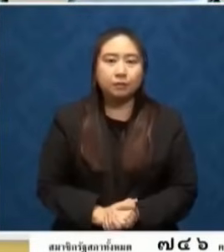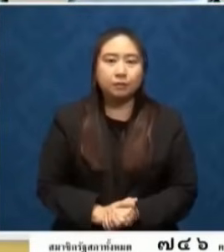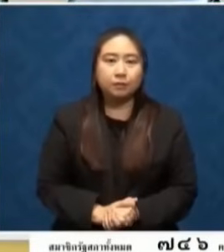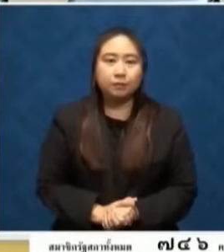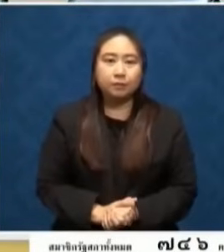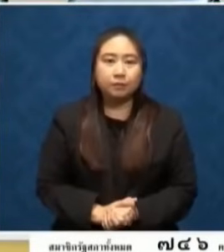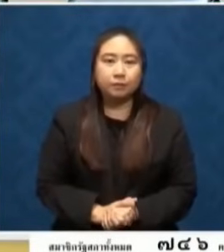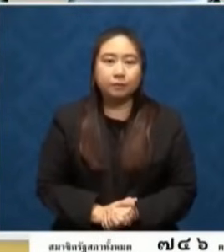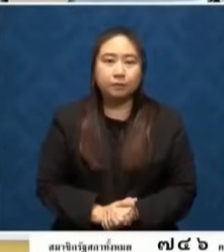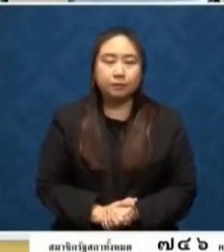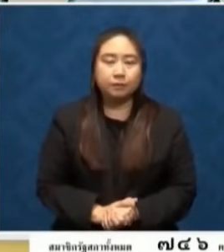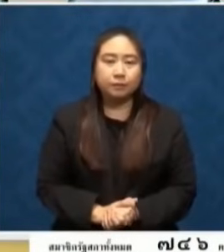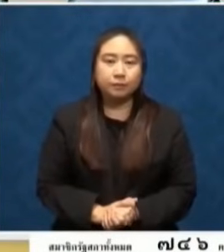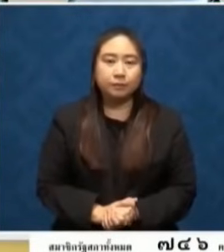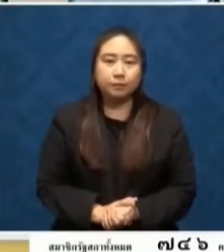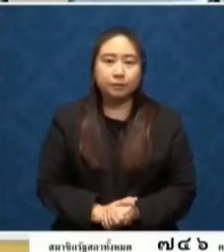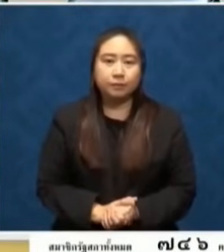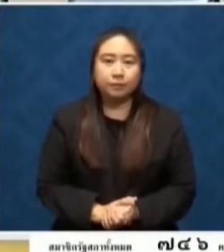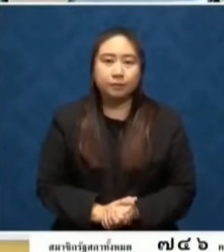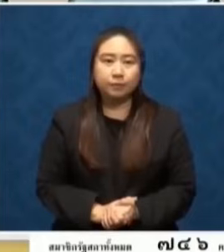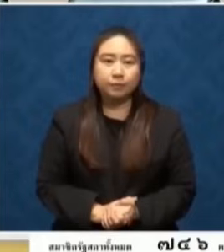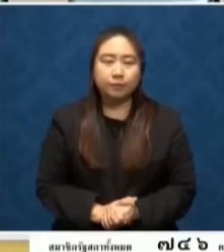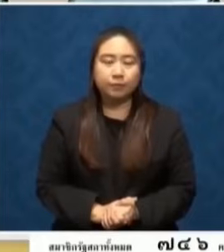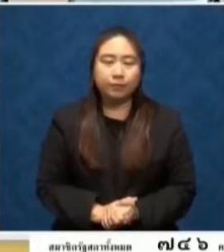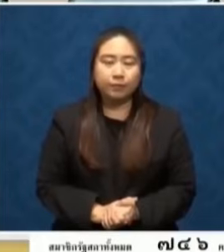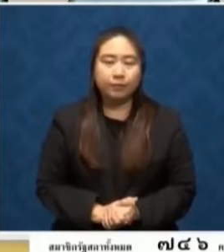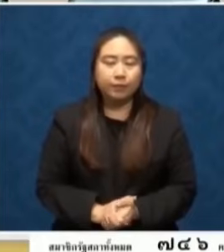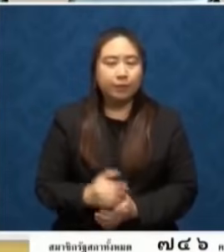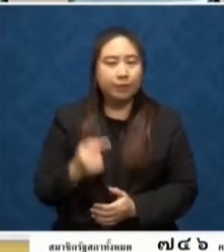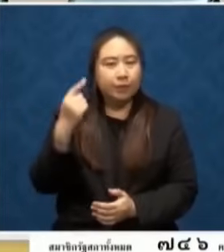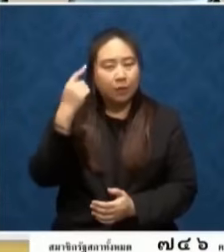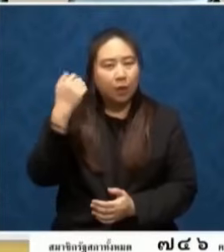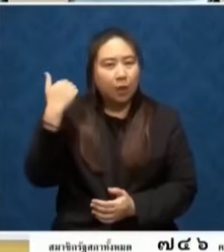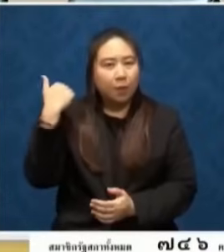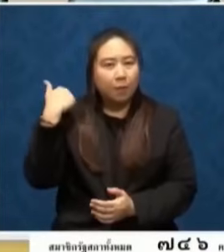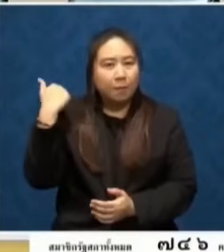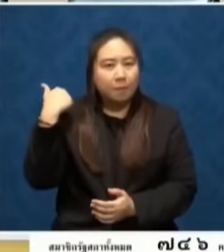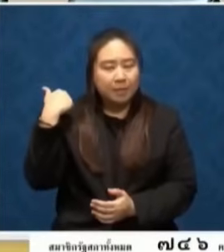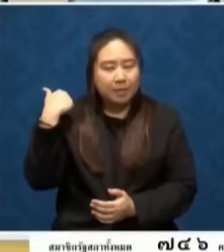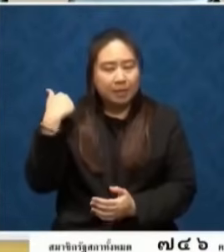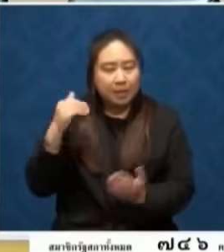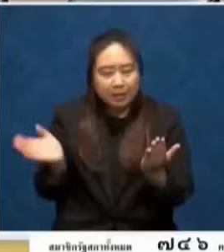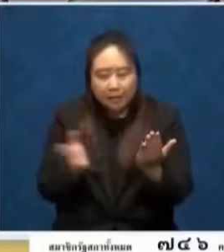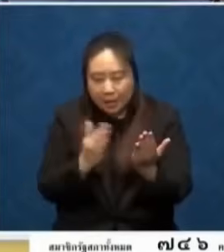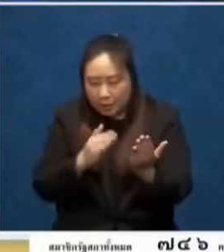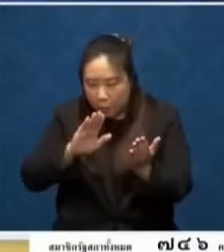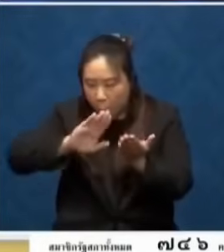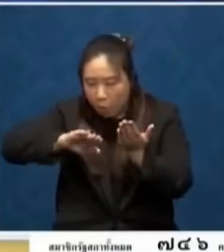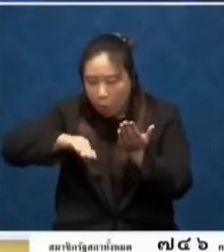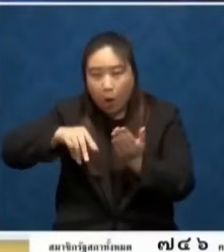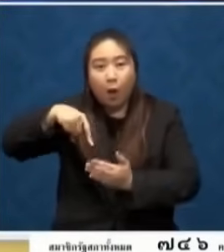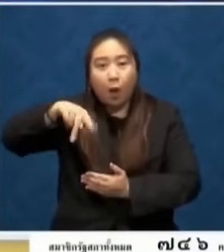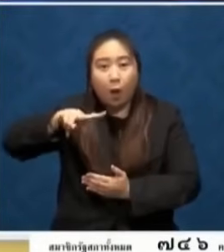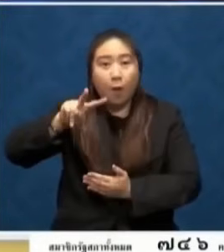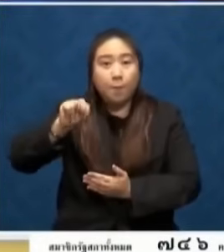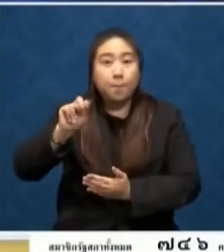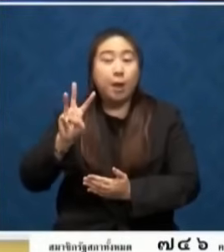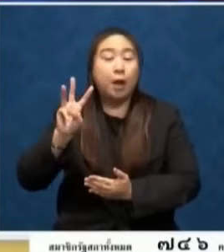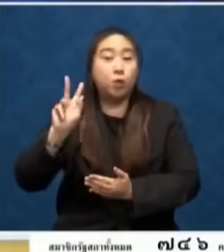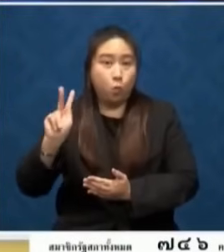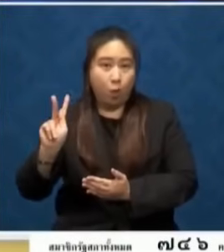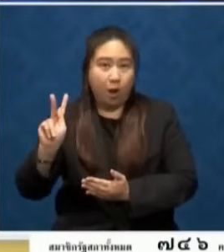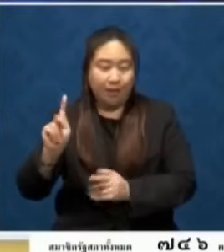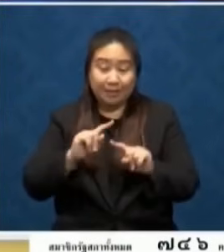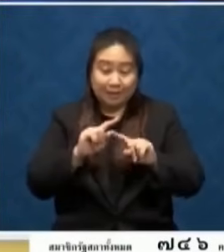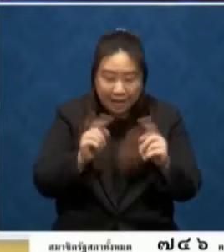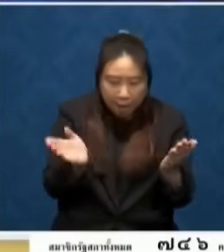งมีในหมวดของภาคผนวกทั้ง14หน้านี้ไม่มีเล